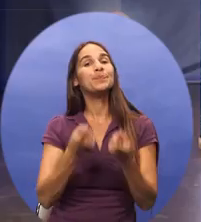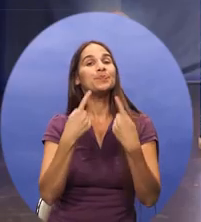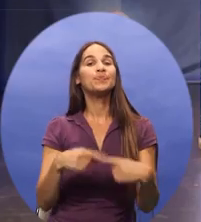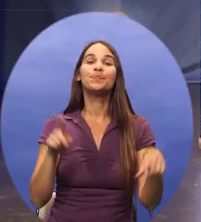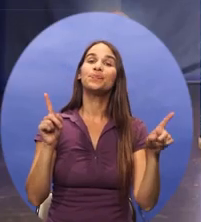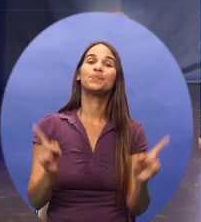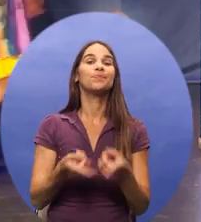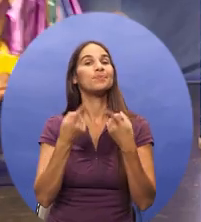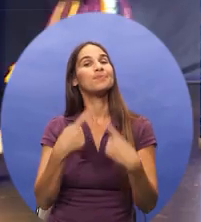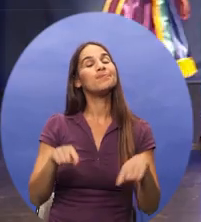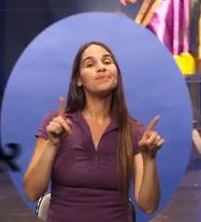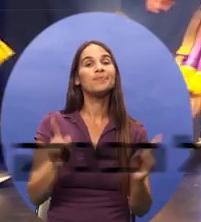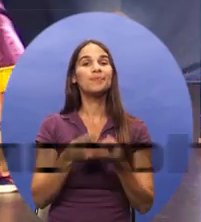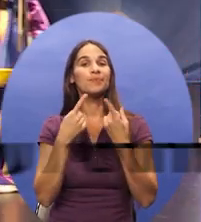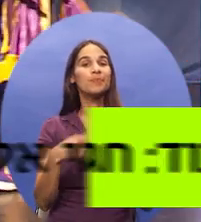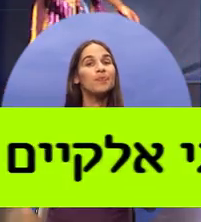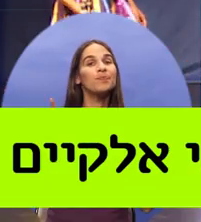קדימה!